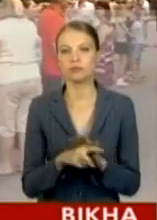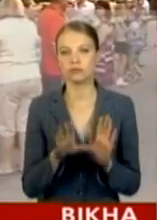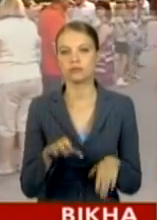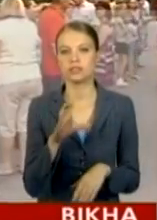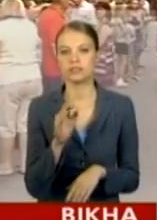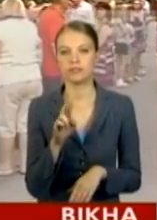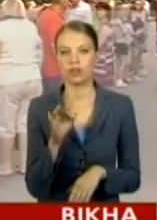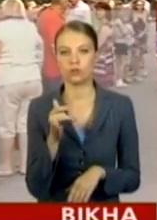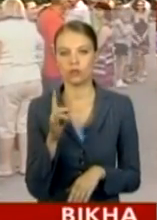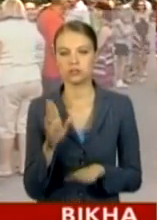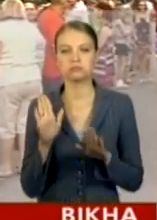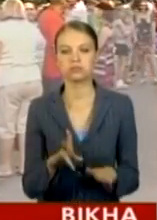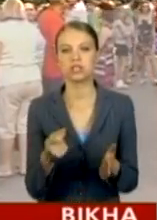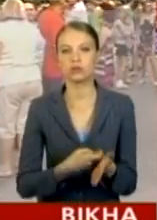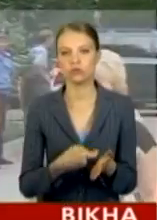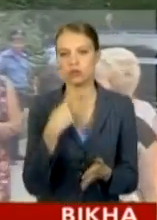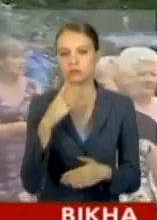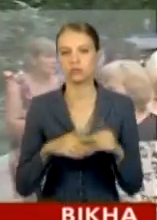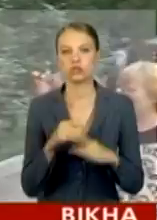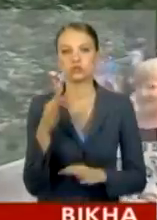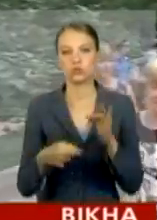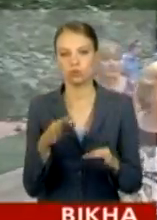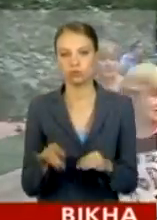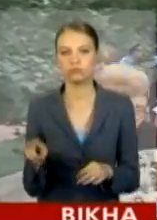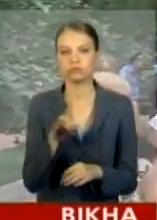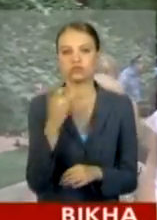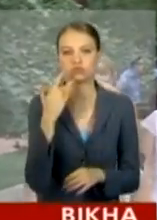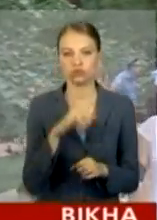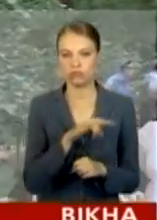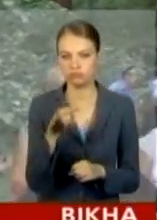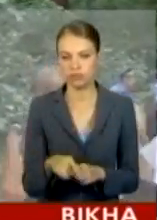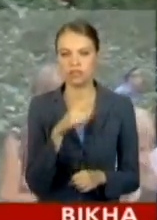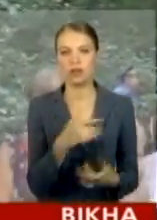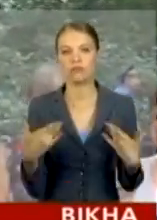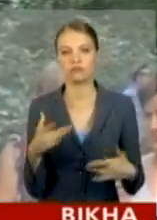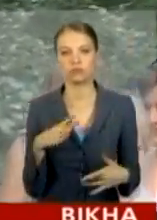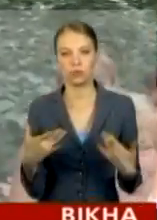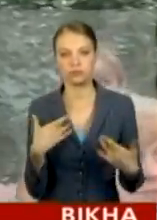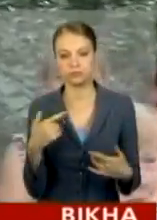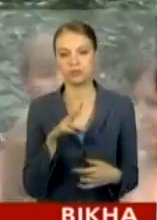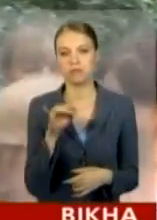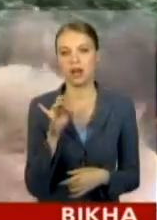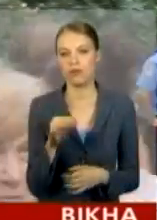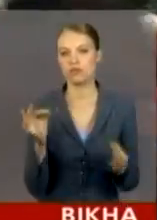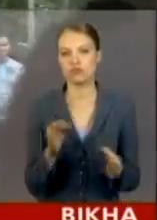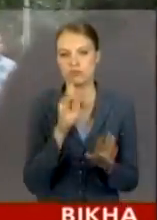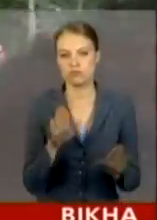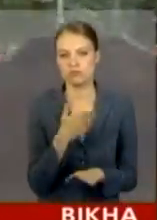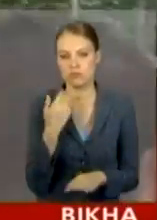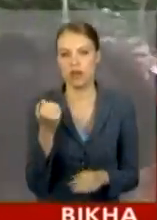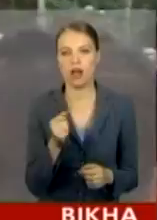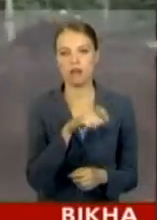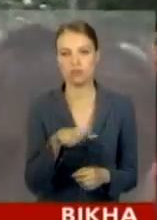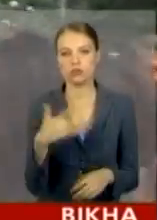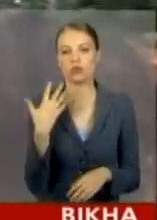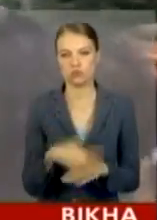Святогірську. Діставався на Донеччину, каже, майже добу. Летів із Сполучених Штатів, там виступав із концертом. Макаревич ще нічого не заспівав, а переселенці